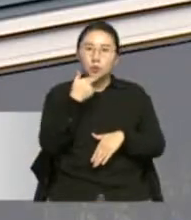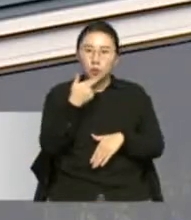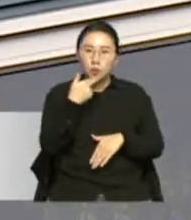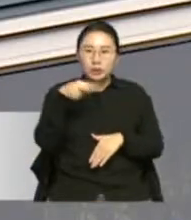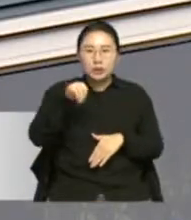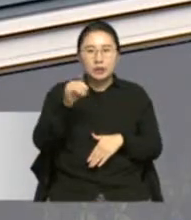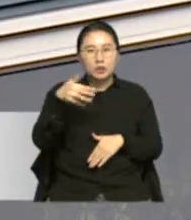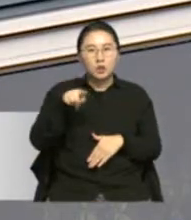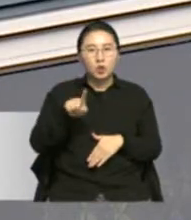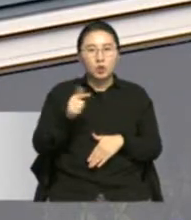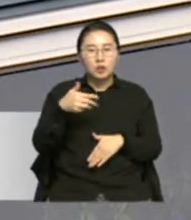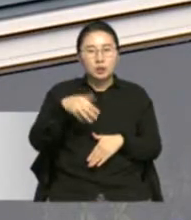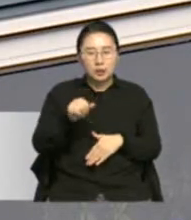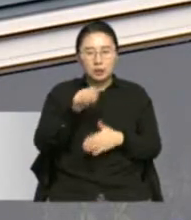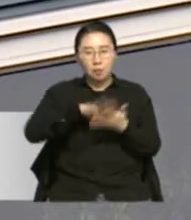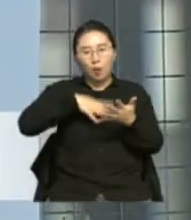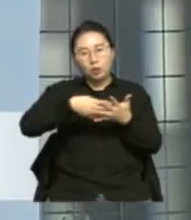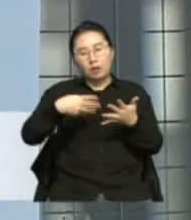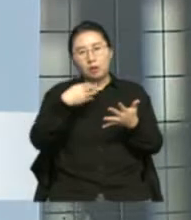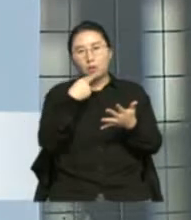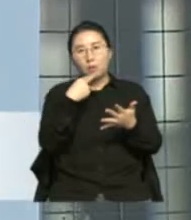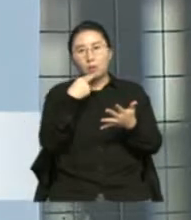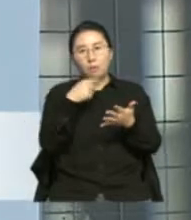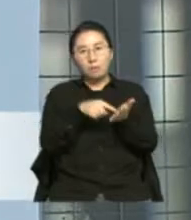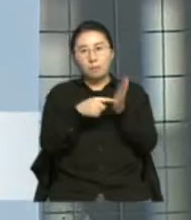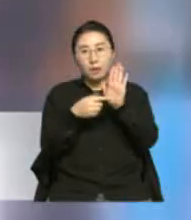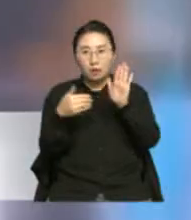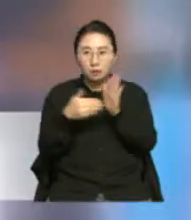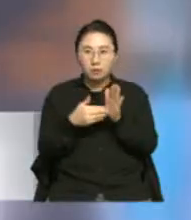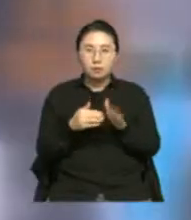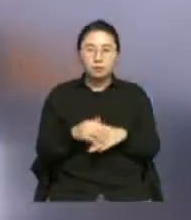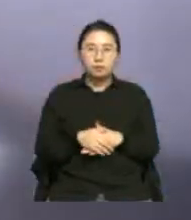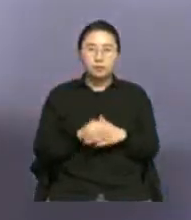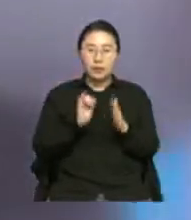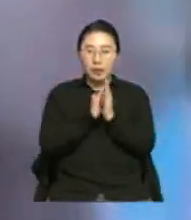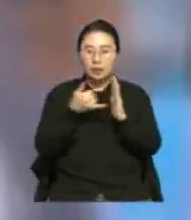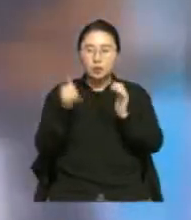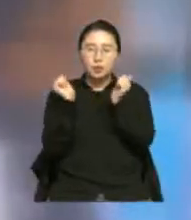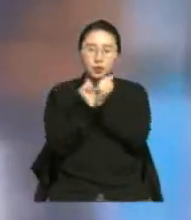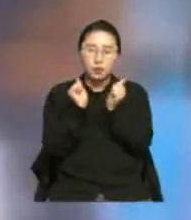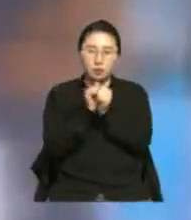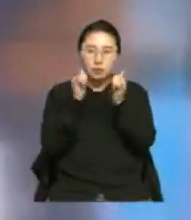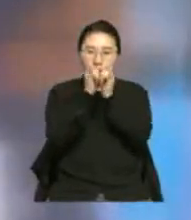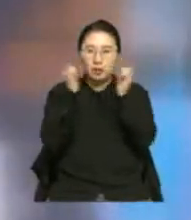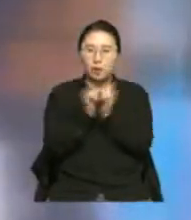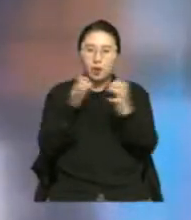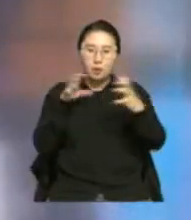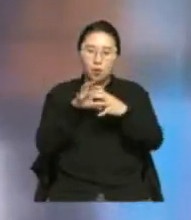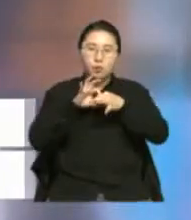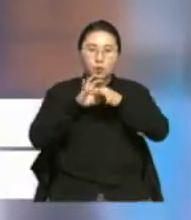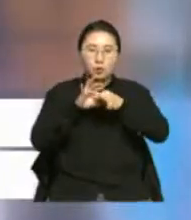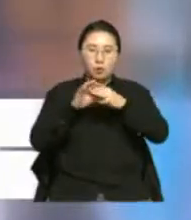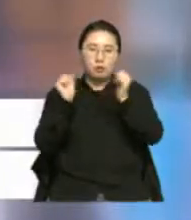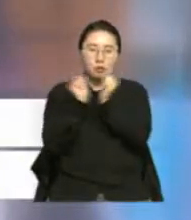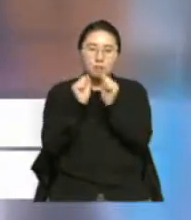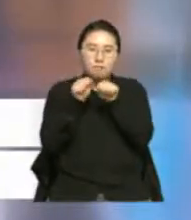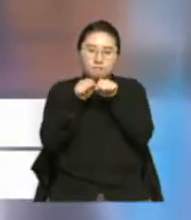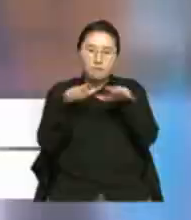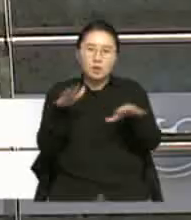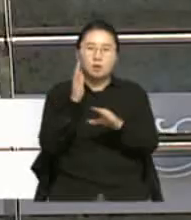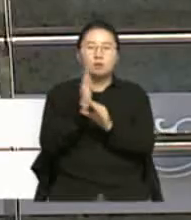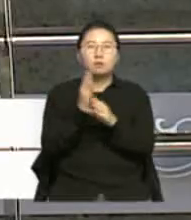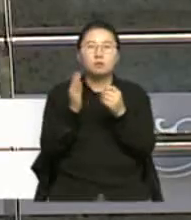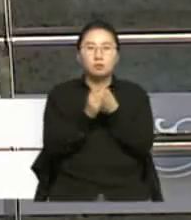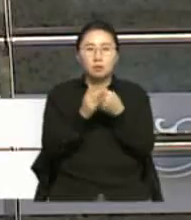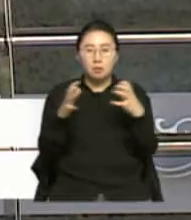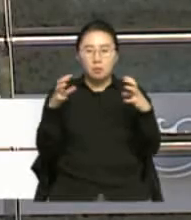신천지 신도 명단에도 포함되어있지 않다고 밝혔습니다 가족간 처럼 과 사회 모임을 통해 전염병이 확산되고 있는